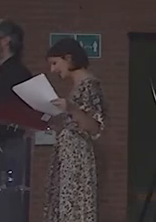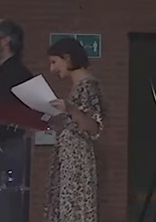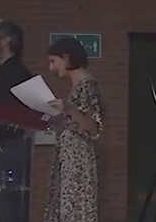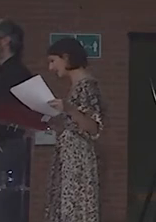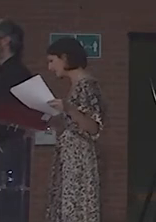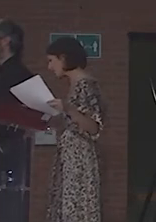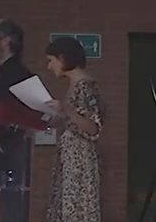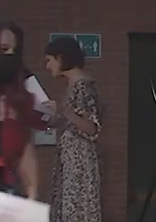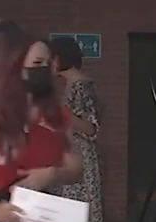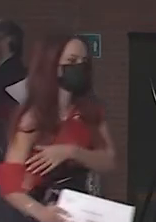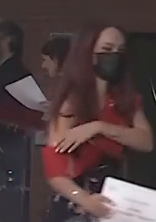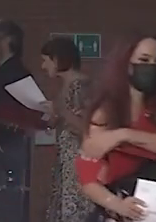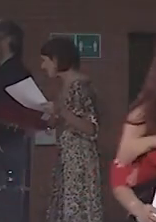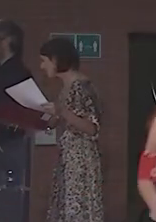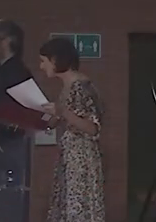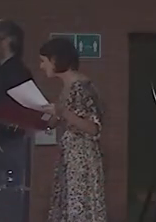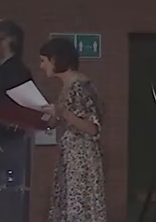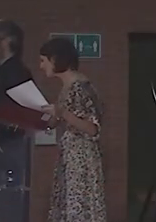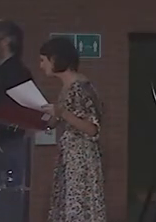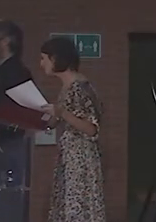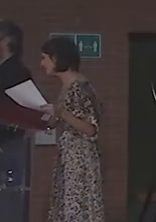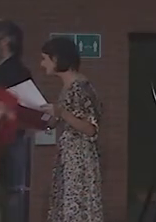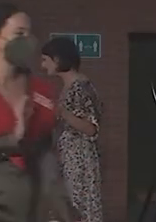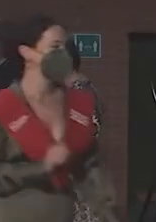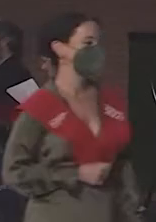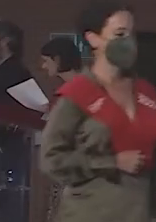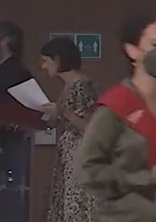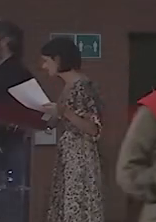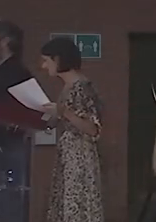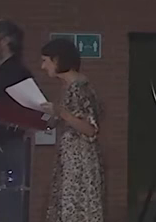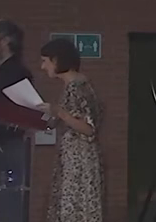Emília Ferrer Andreu. Laura Ferrer Pedrosa.